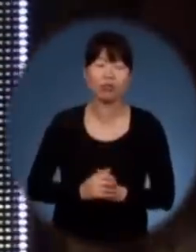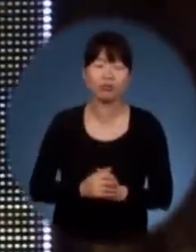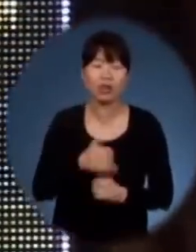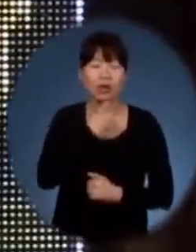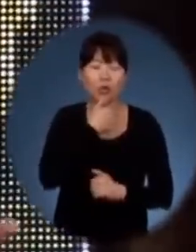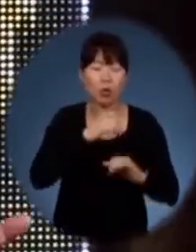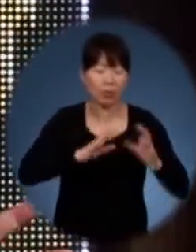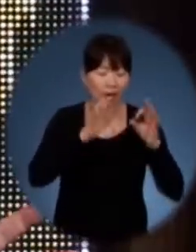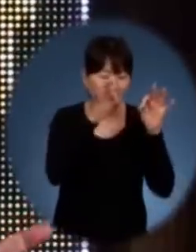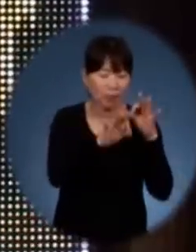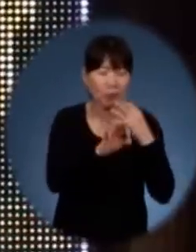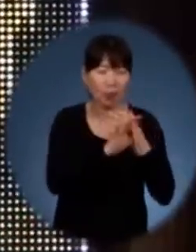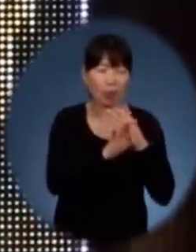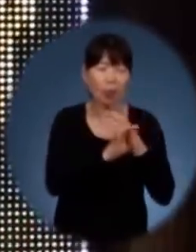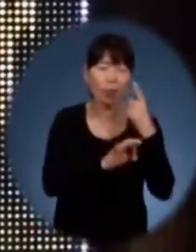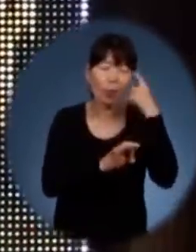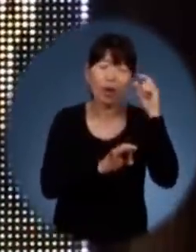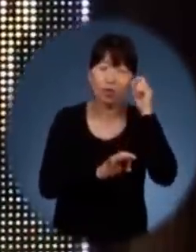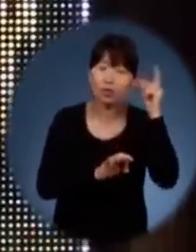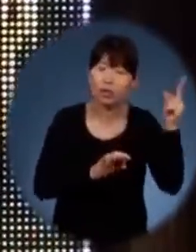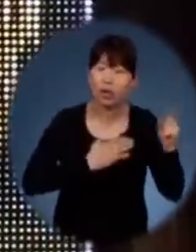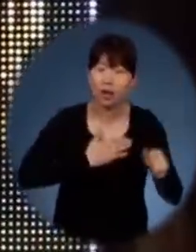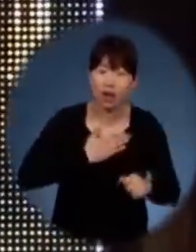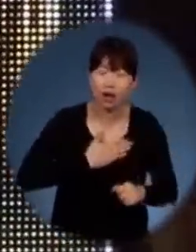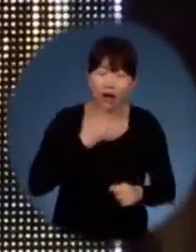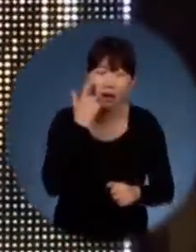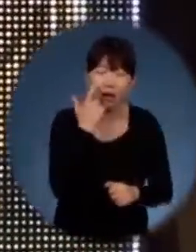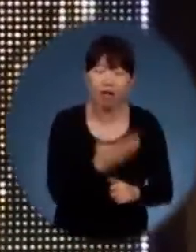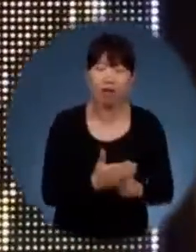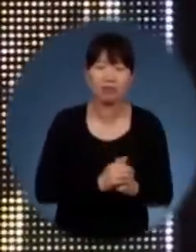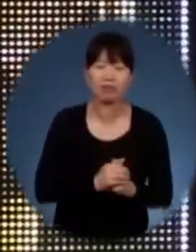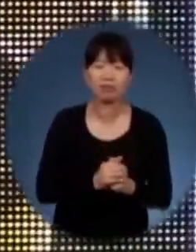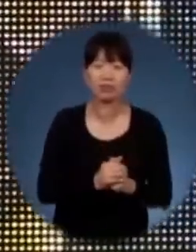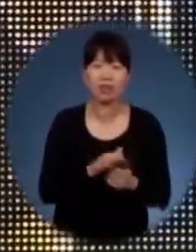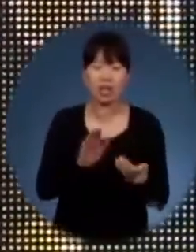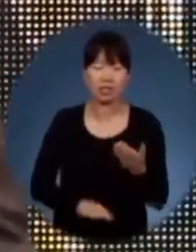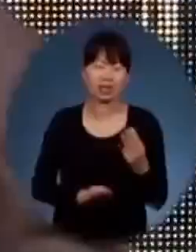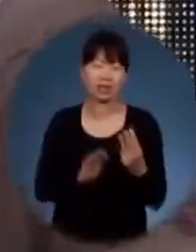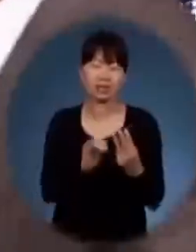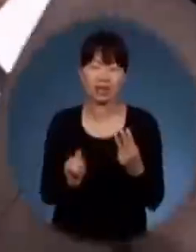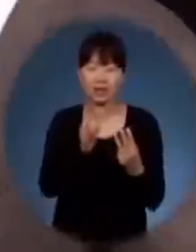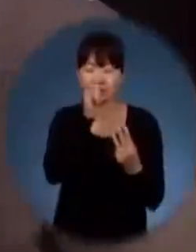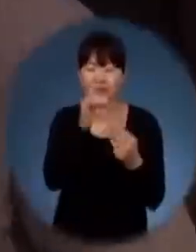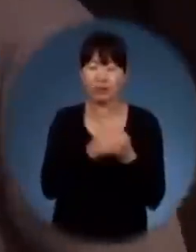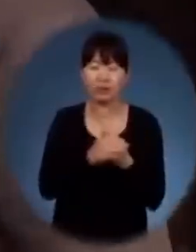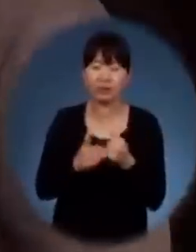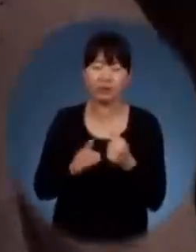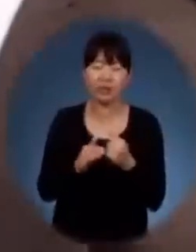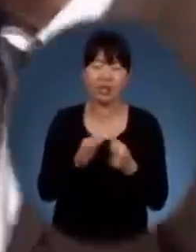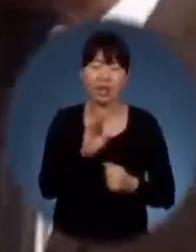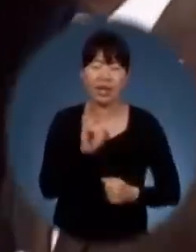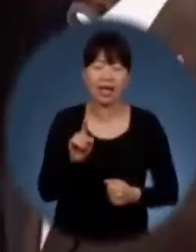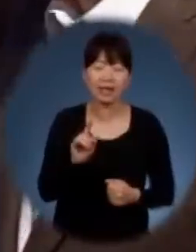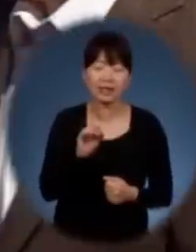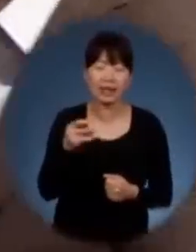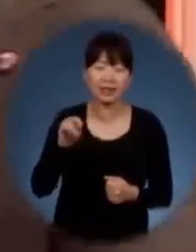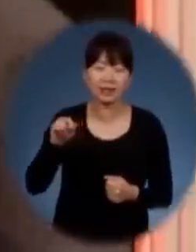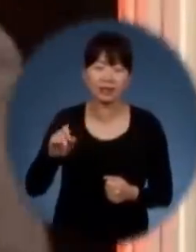을까 지 아십니까 아래 세 사람이 있었기 때문입니다 아이네아스